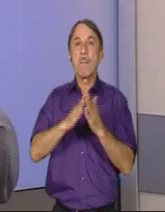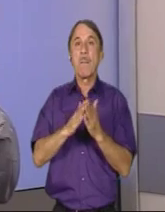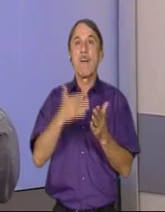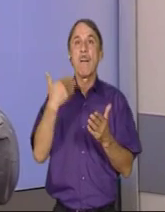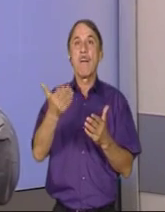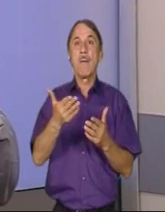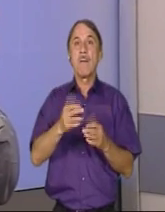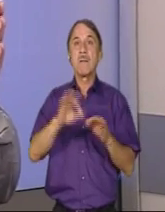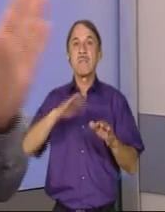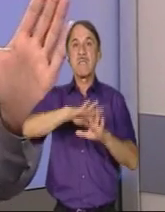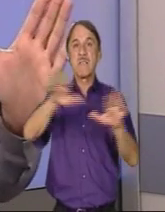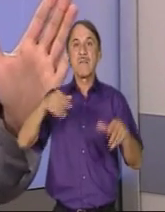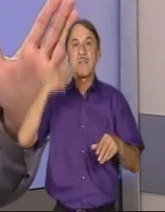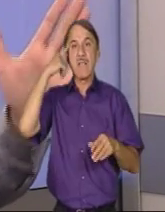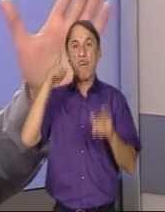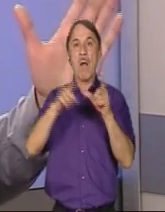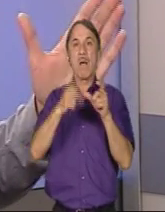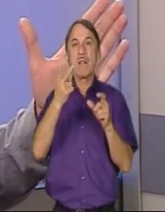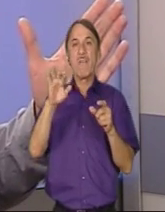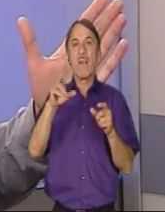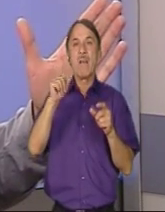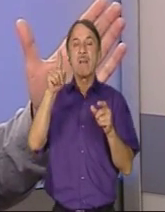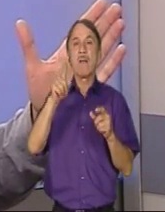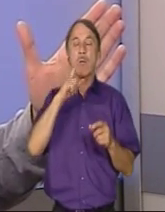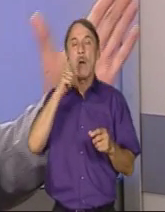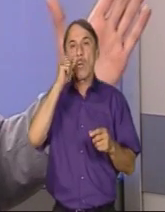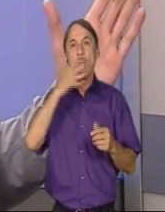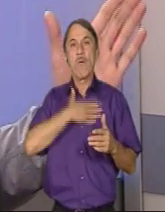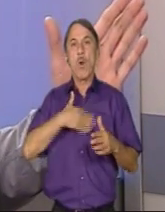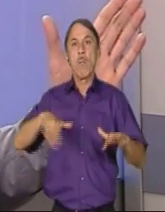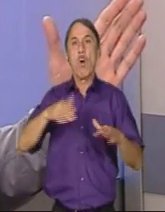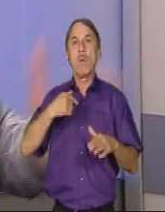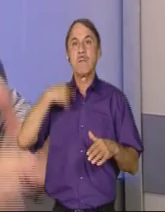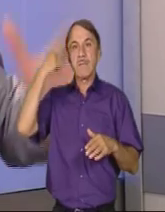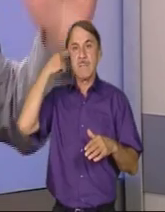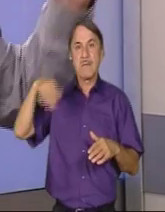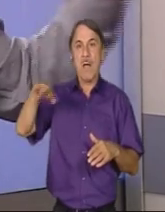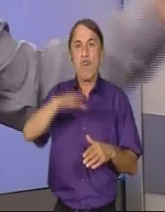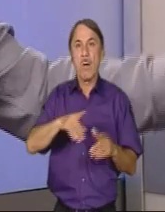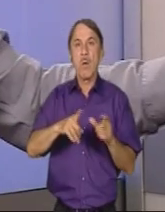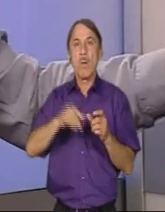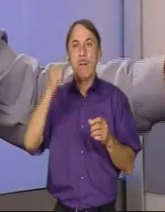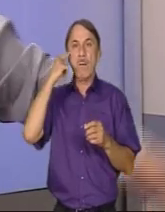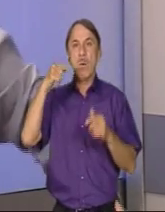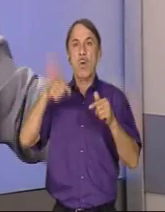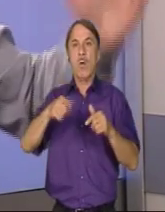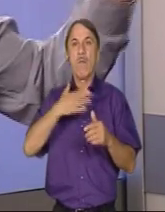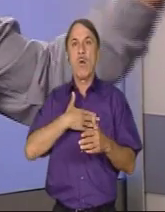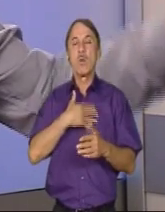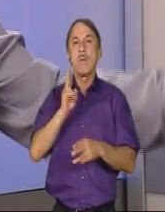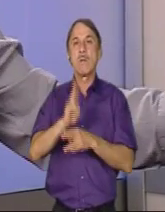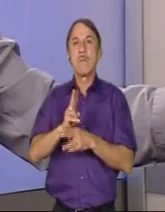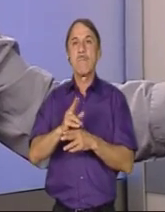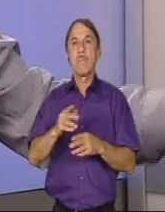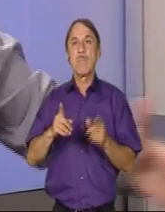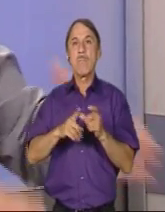poveže jednu ključnu stvar. Svi znaju da smo mi iz Dveri rodoljubivo orijentisani. Znaju da smo mi protiv ulaska Srbije u Evropsku uniju. Znaju da smo